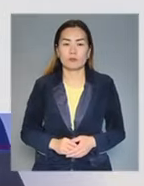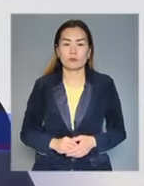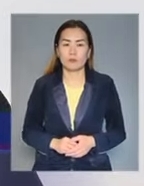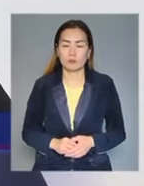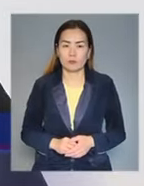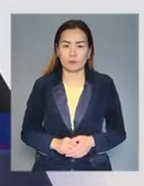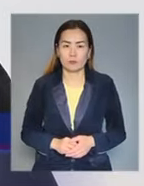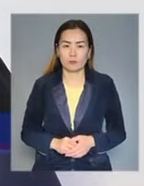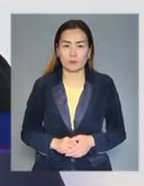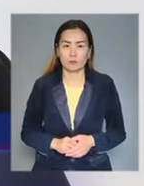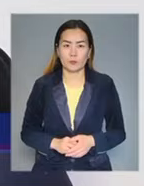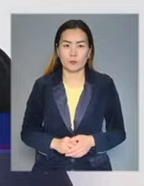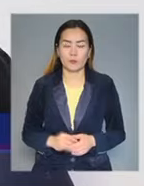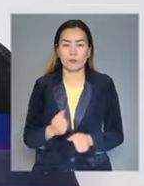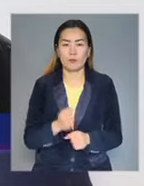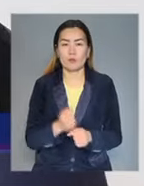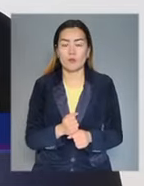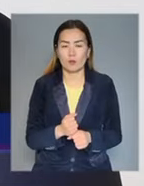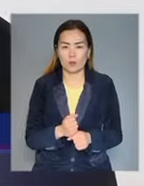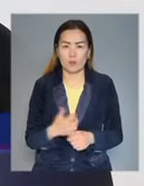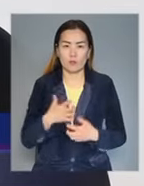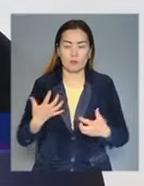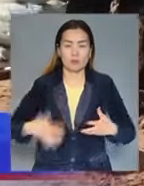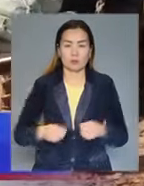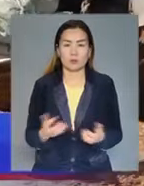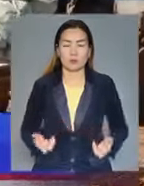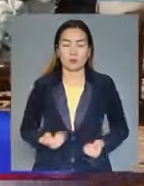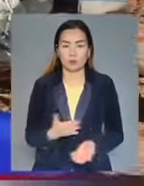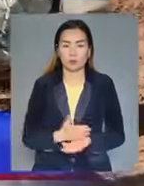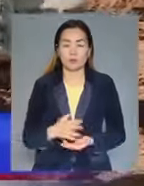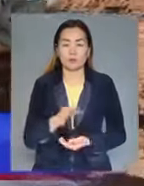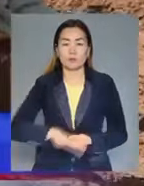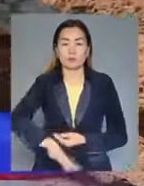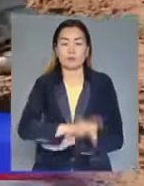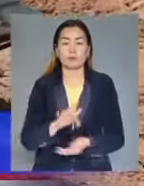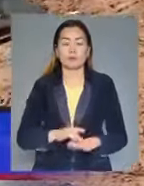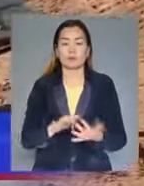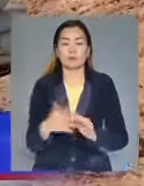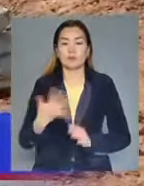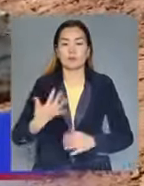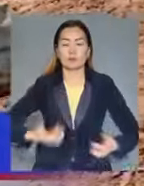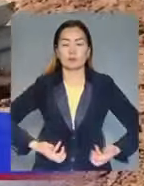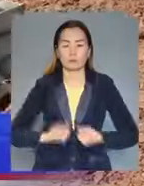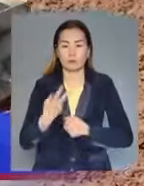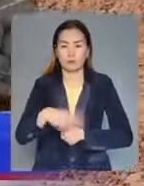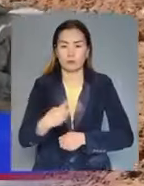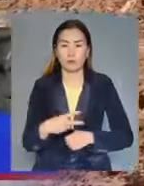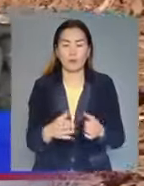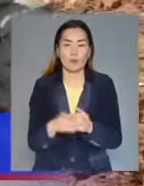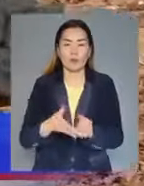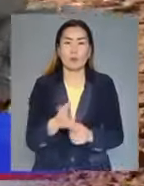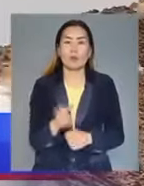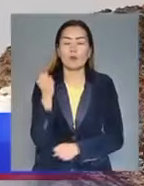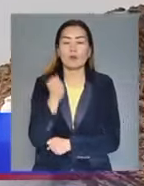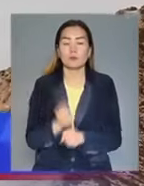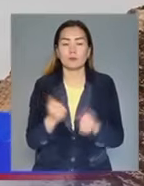бас көрдік, басқасын білмеймін. Точно нақты айта алмаймын. Кеше облыс орталығынан ауылға 50 құтқарушы, 20 ерікті, 1,5